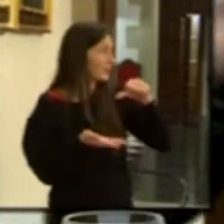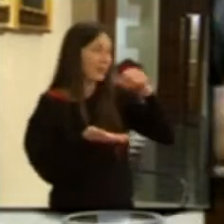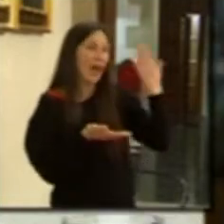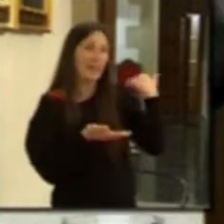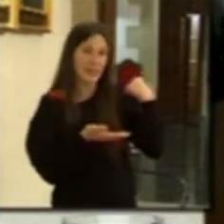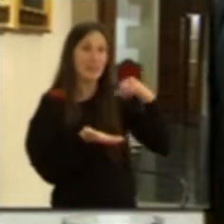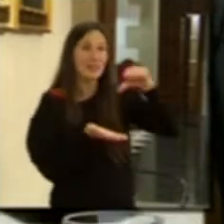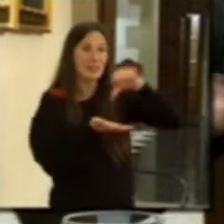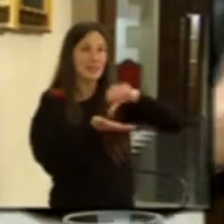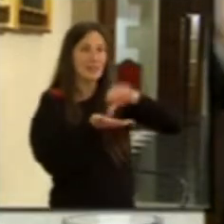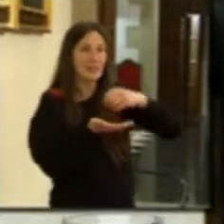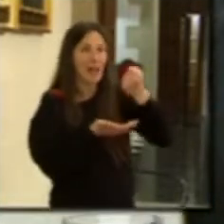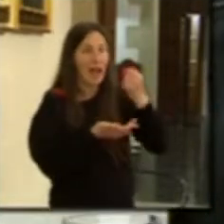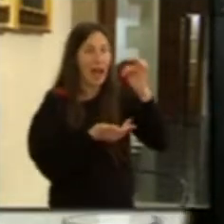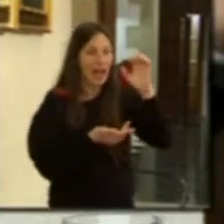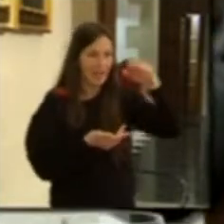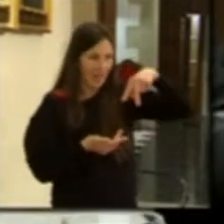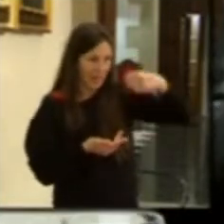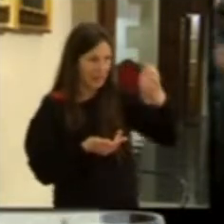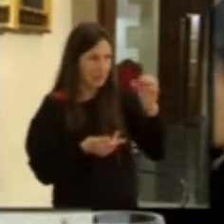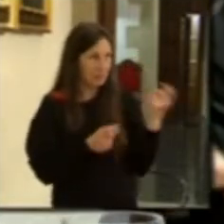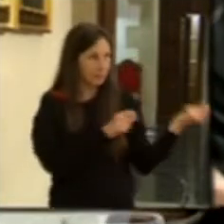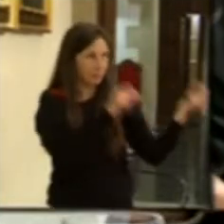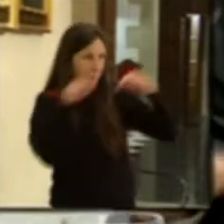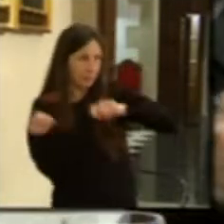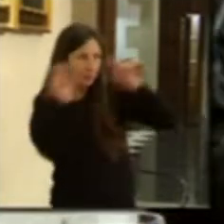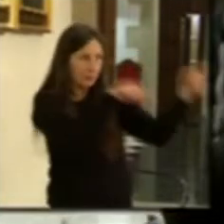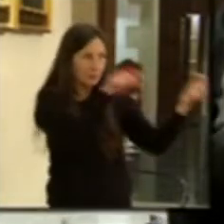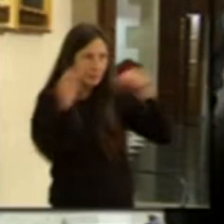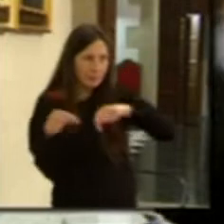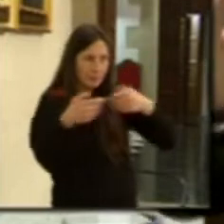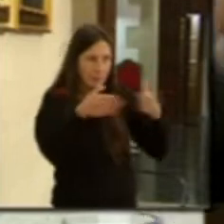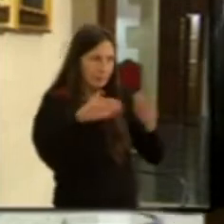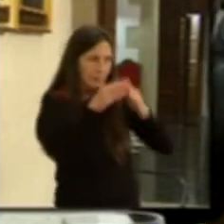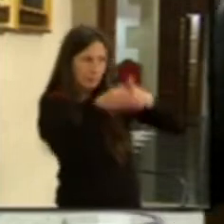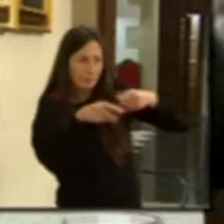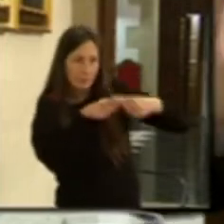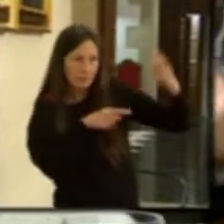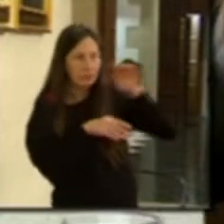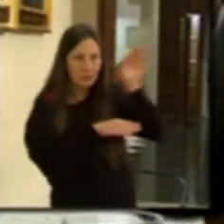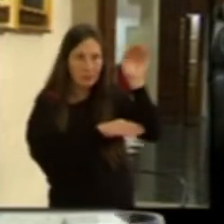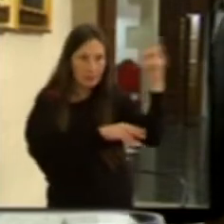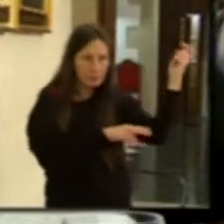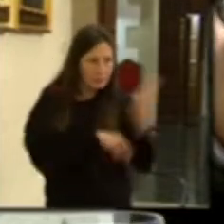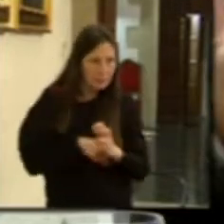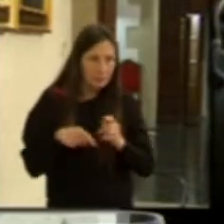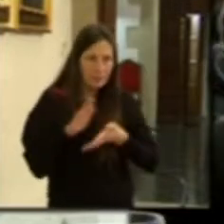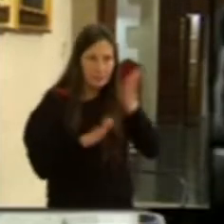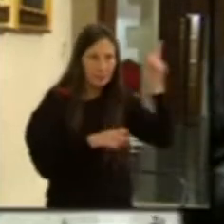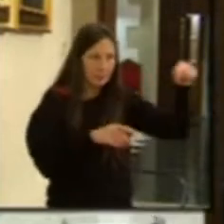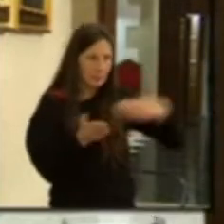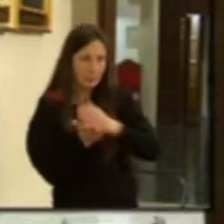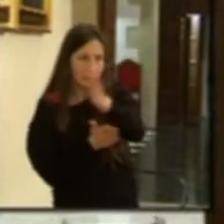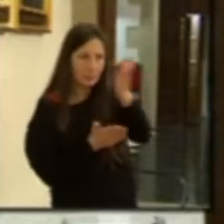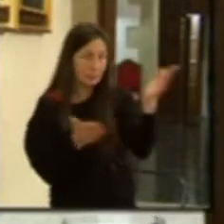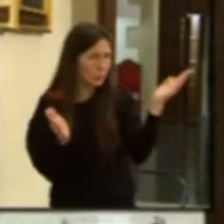món i que volen mobilitat i que volen entrada i sortida. Això se'ns ha quedat parat. No només hi ha menys gent que ve i que va, sinó que ens